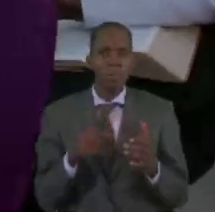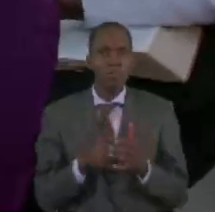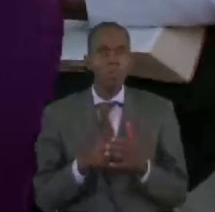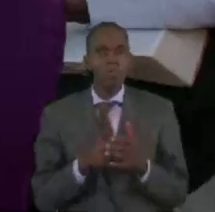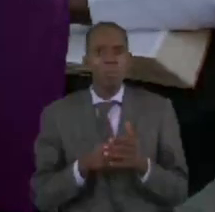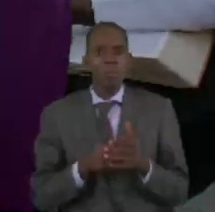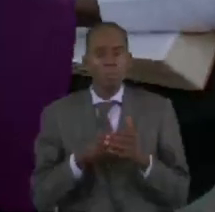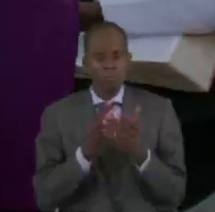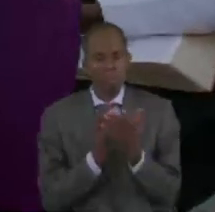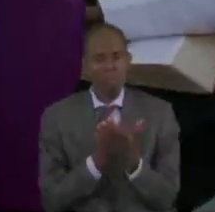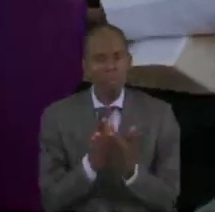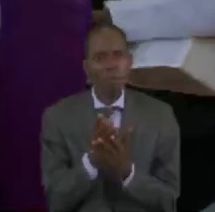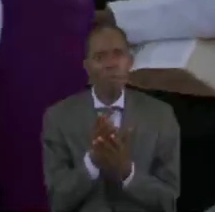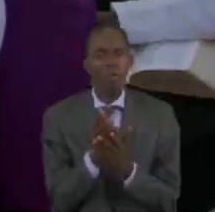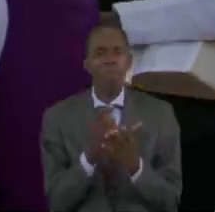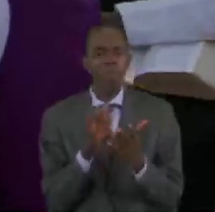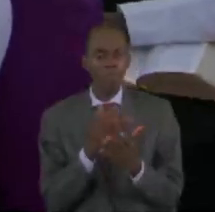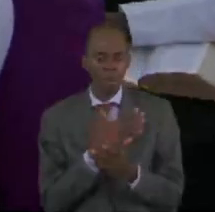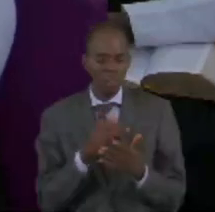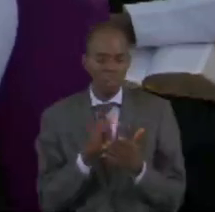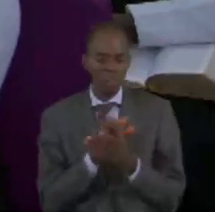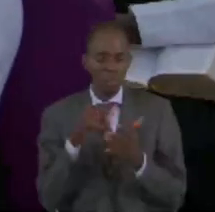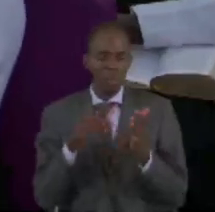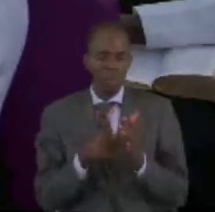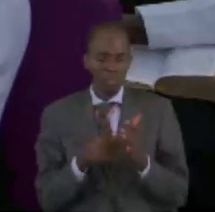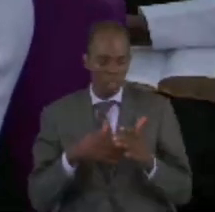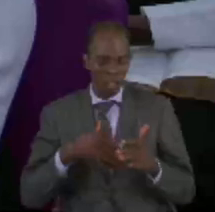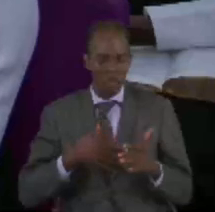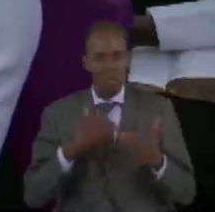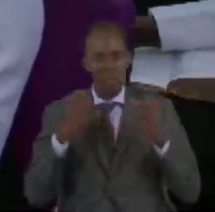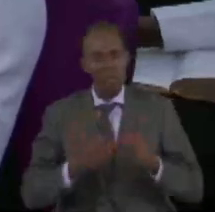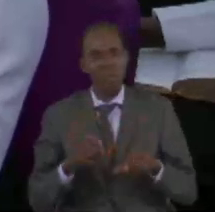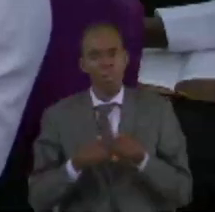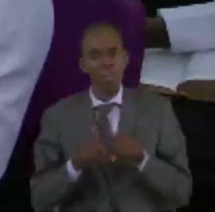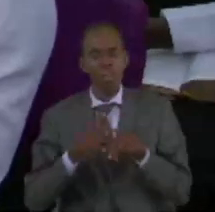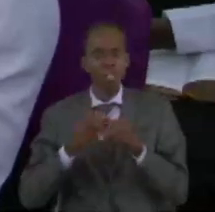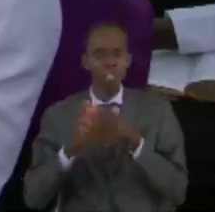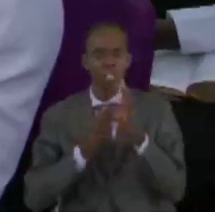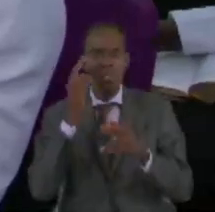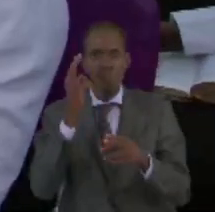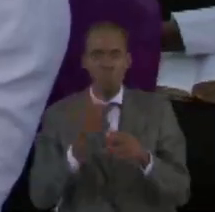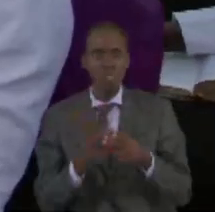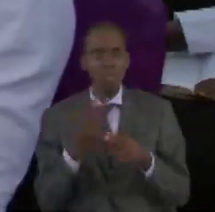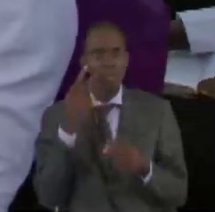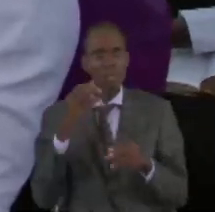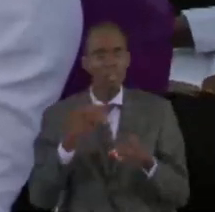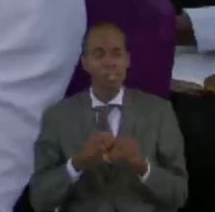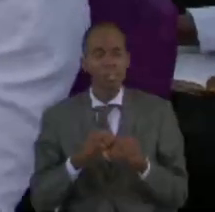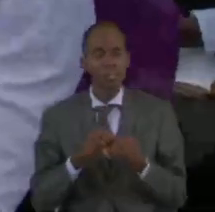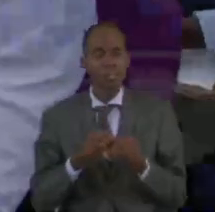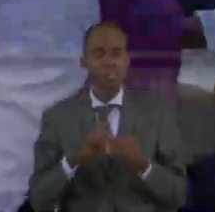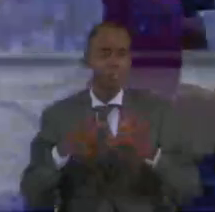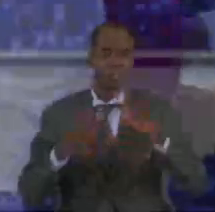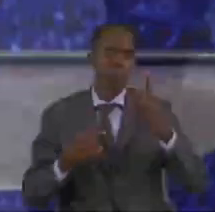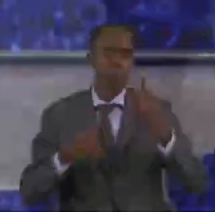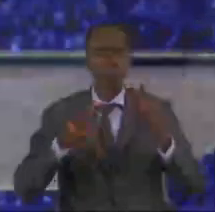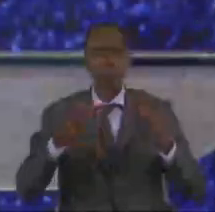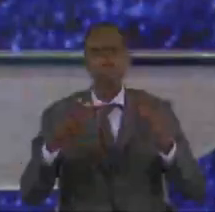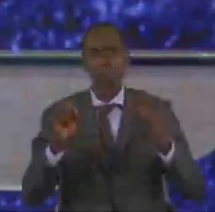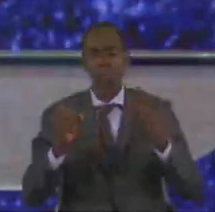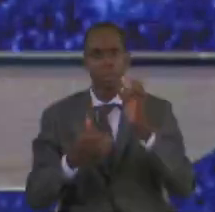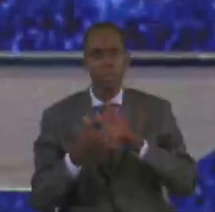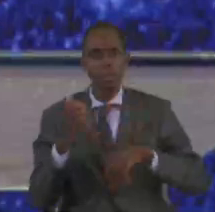cette force, qu'il nous donne cette loyauté et cette dévotion au nom de Jésus-Christ. Allons